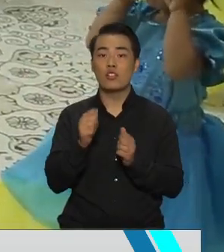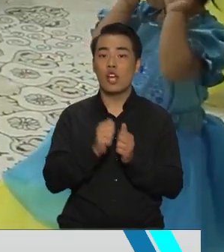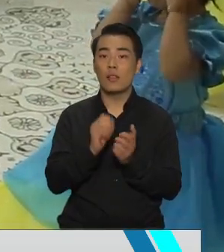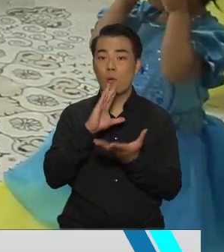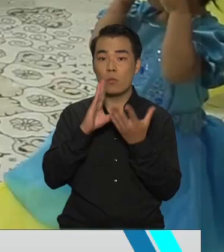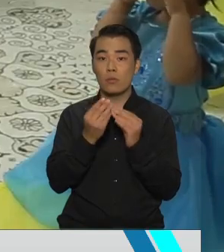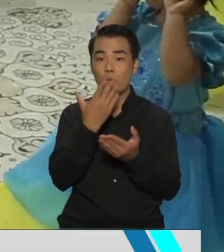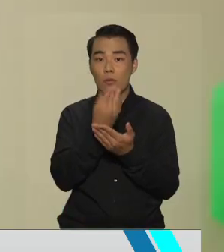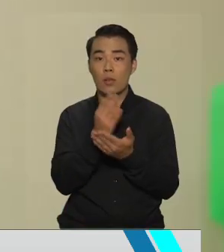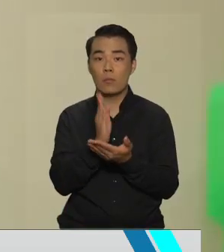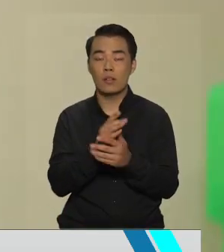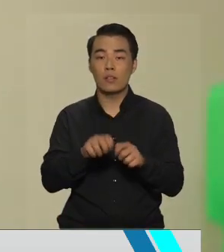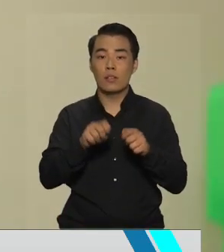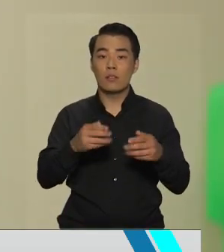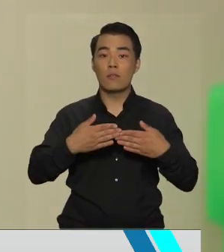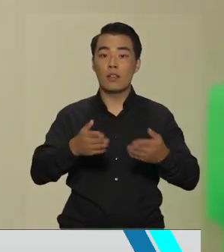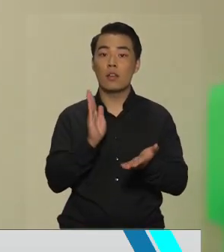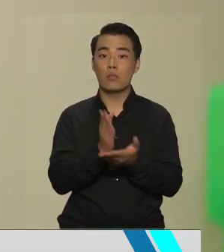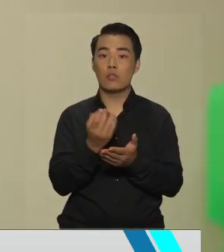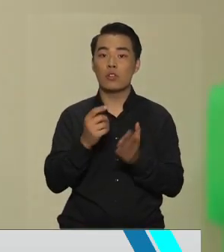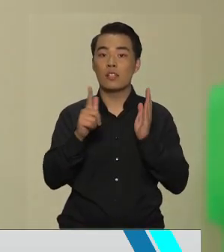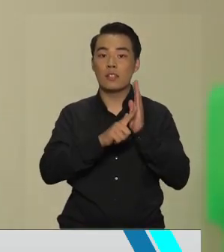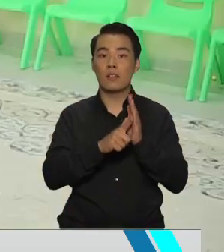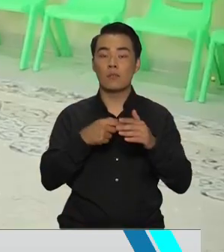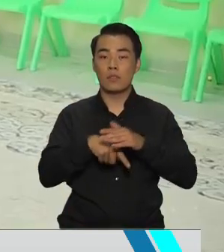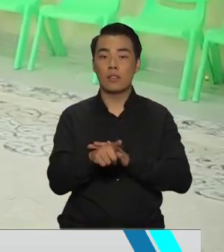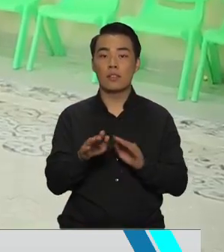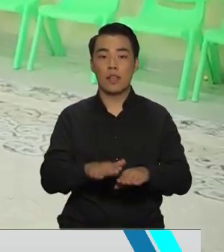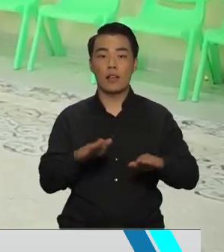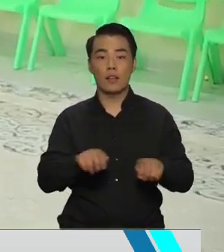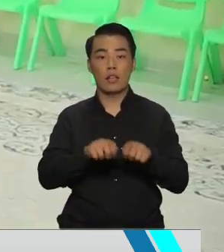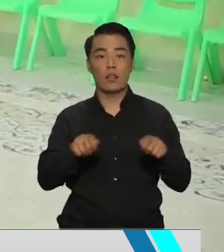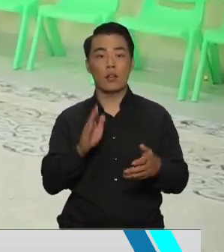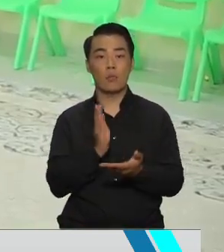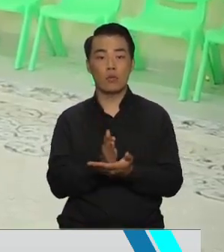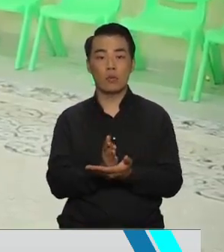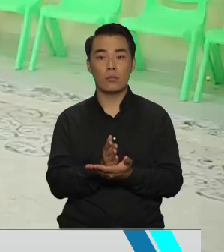До конца года свои двери распахнут еще 7 дошкольных заведений.